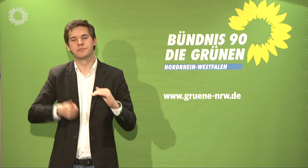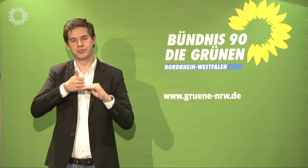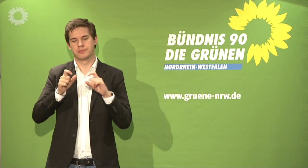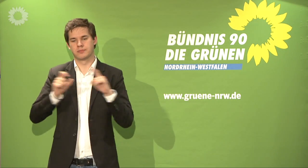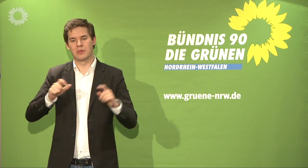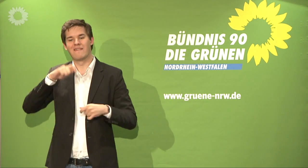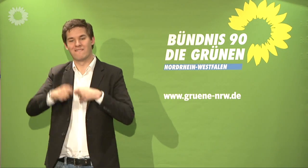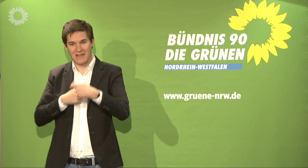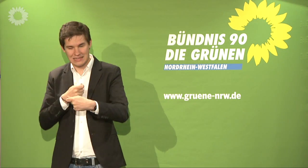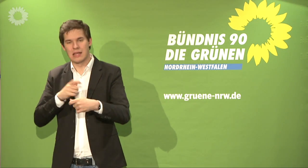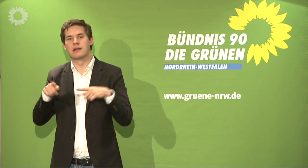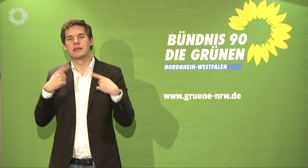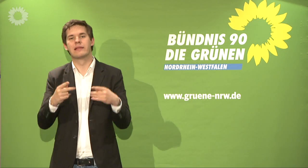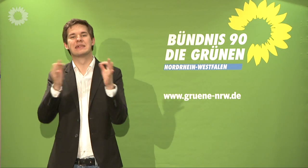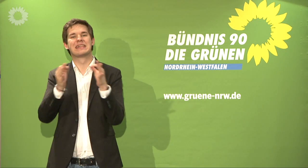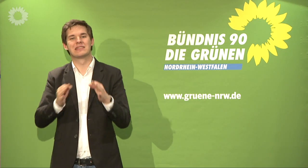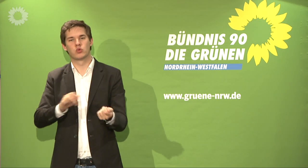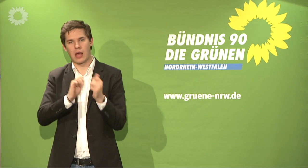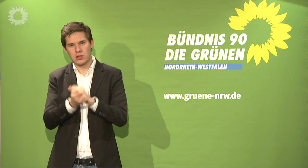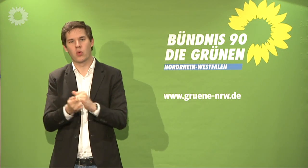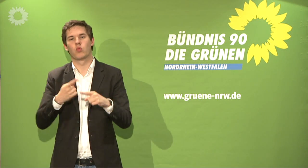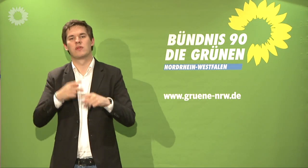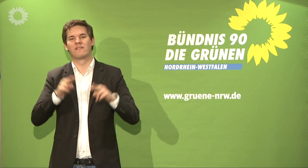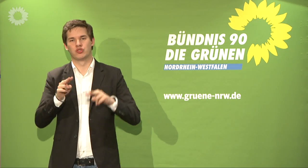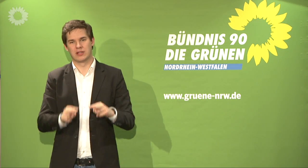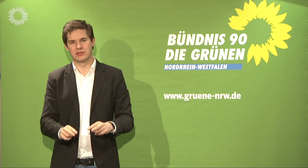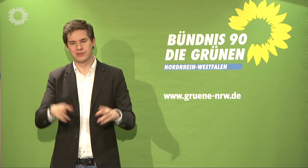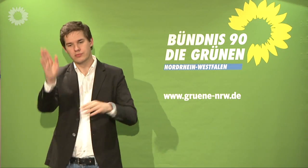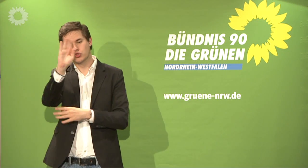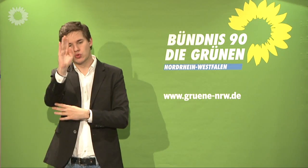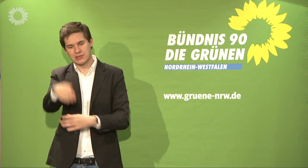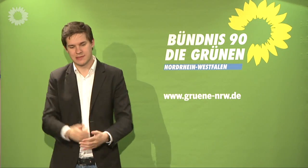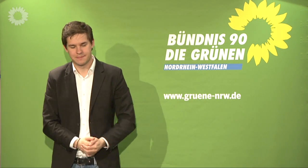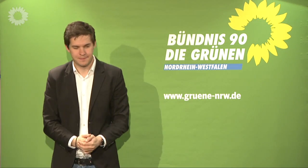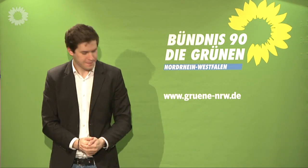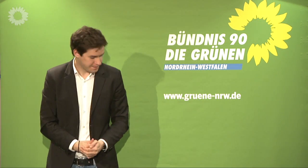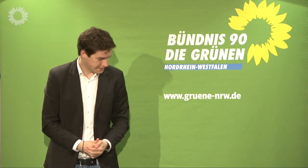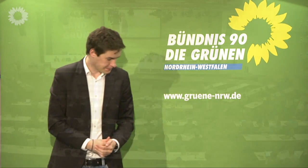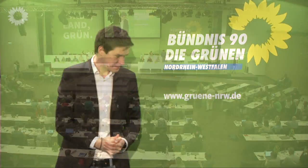geht es direkt mit Satzungsänderungen Verschiedenes weiter. Tschüss.